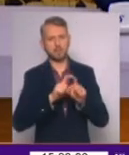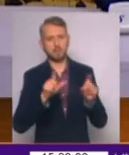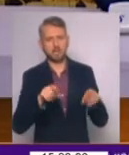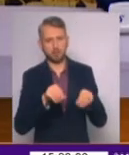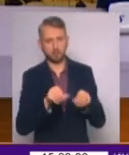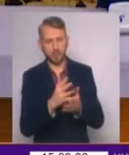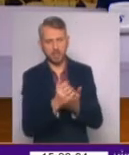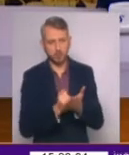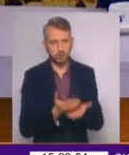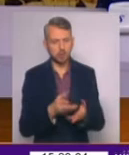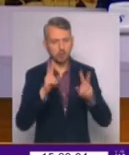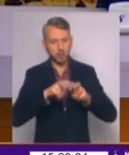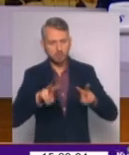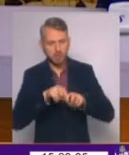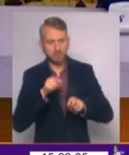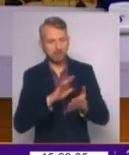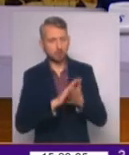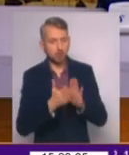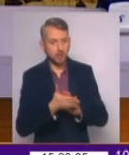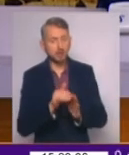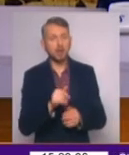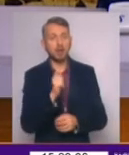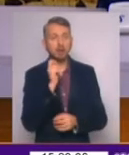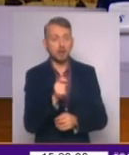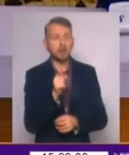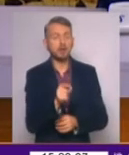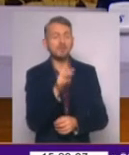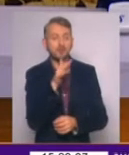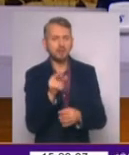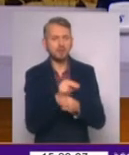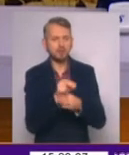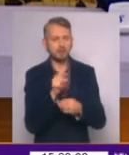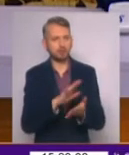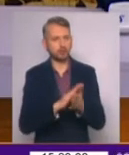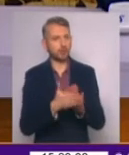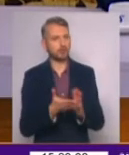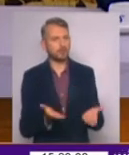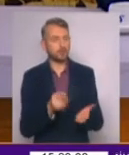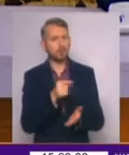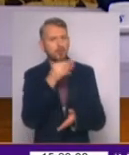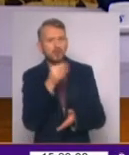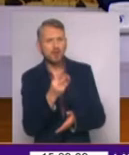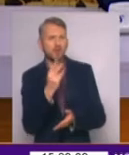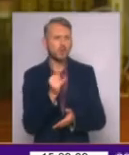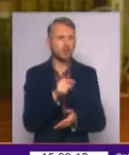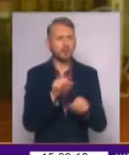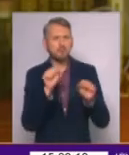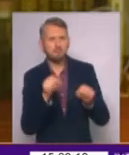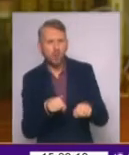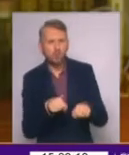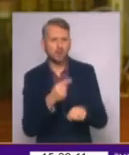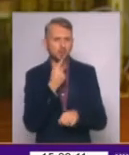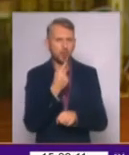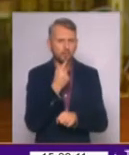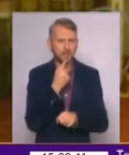ресурсів, розібралися в цій ситуації і дали їм час виправити цю ситуацію. Ну, вони сказали, що там можна